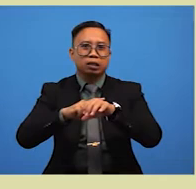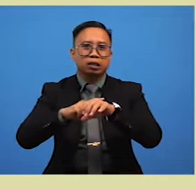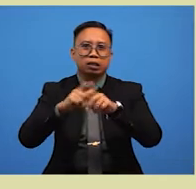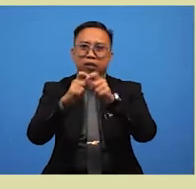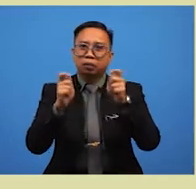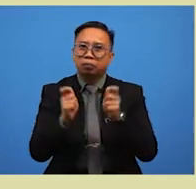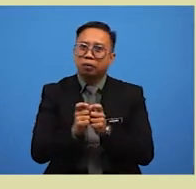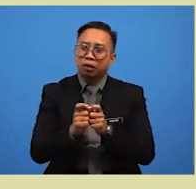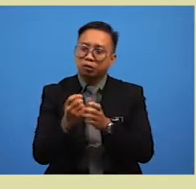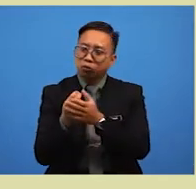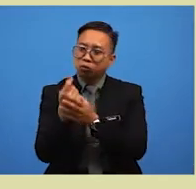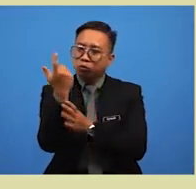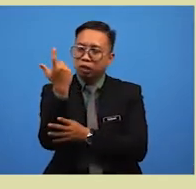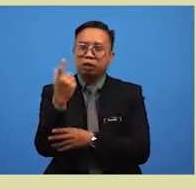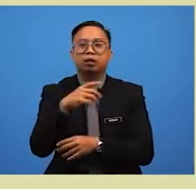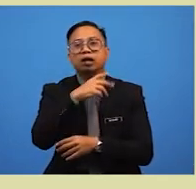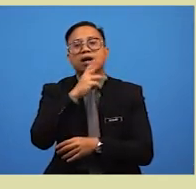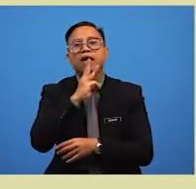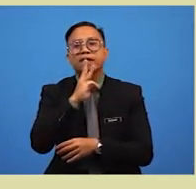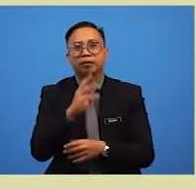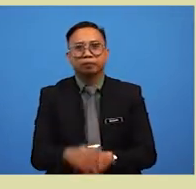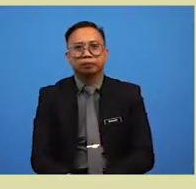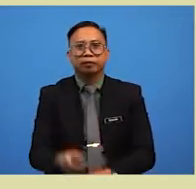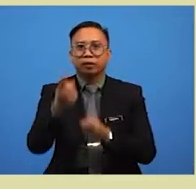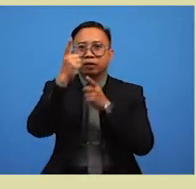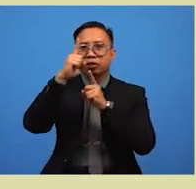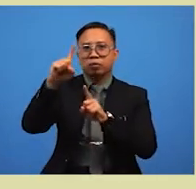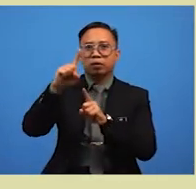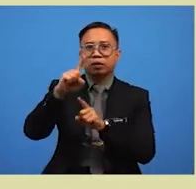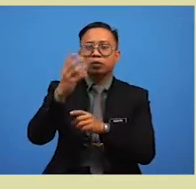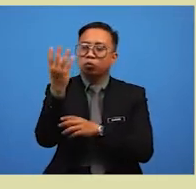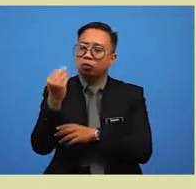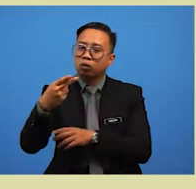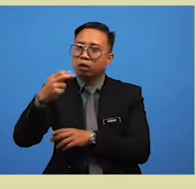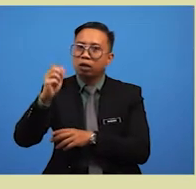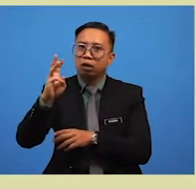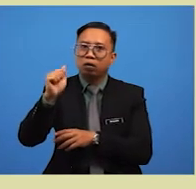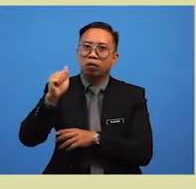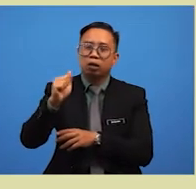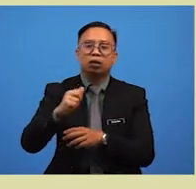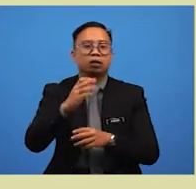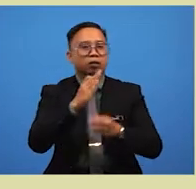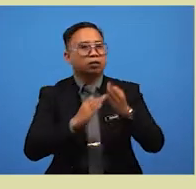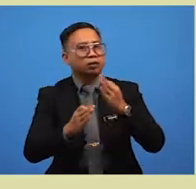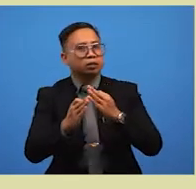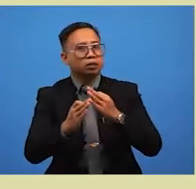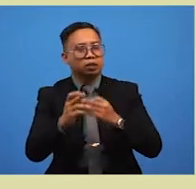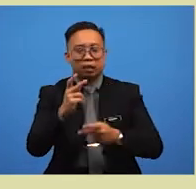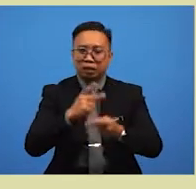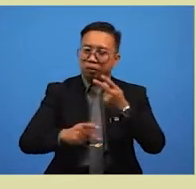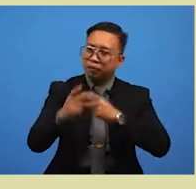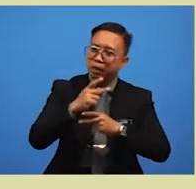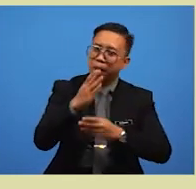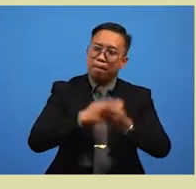lembap. 1 markah. Jawapan soalan 1 ialah luluh hawa fizikal, luluh hawa kimia, luluh hawa